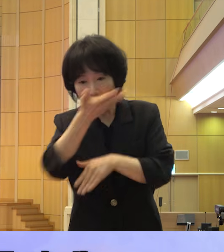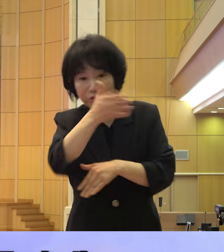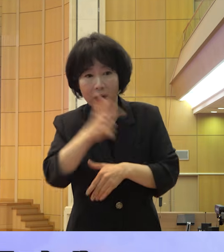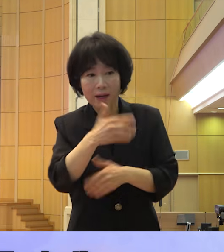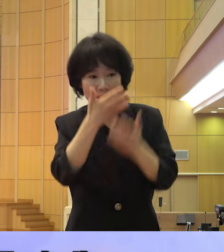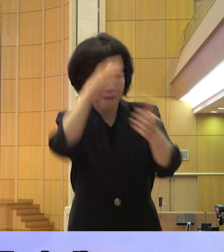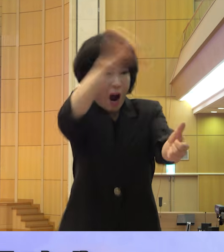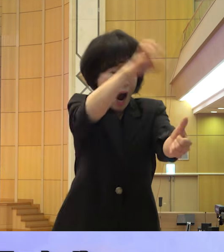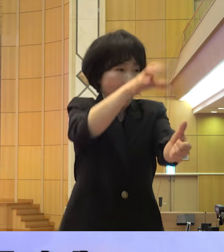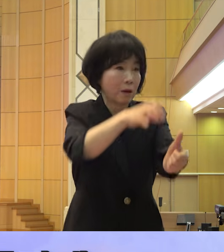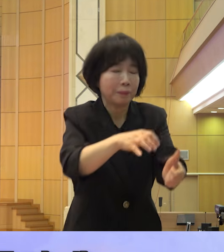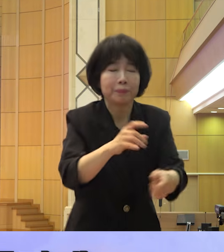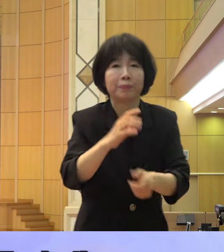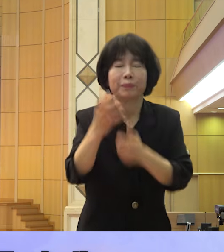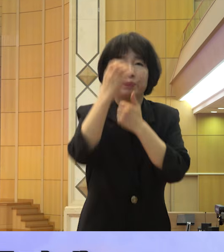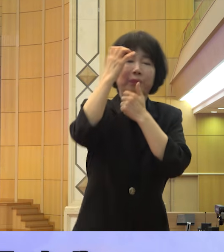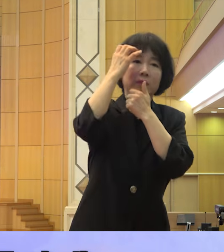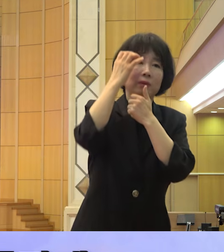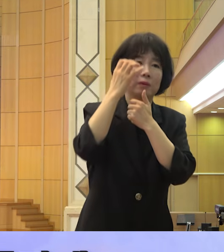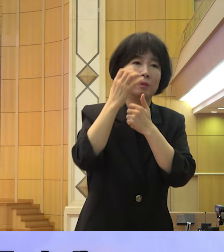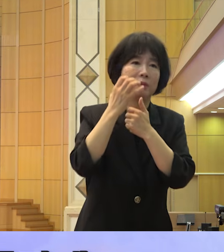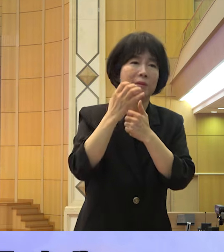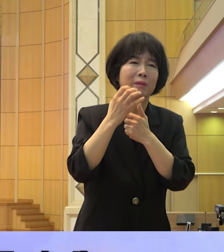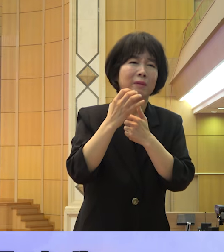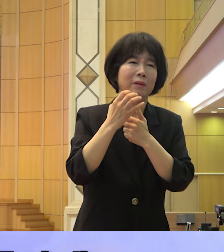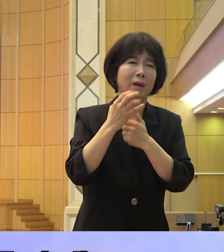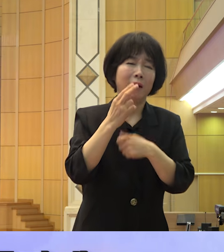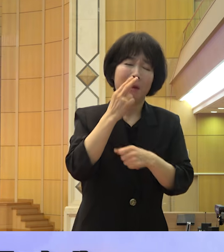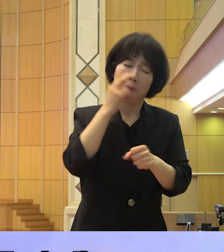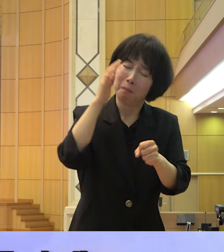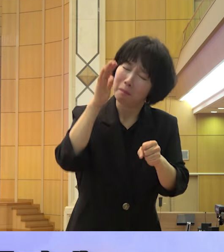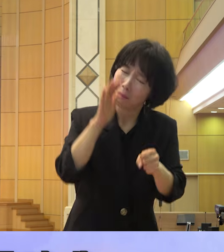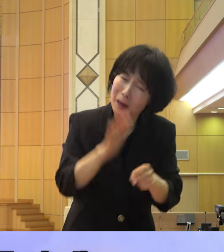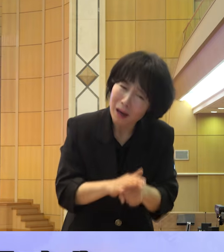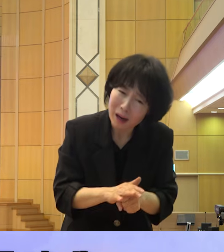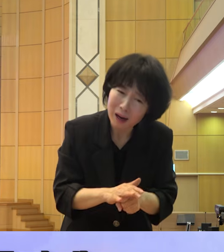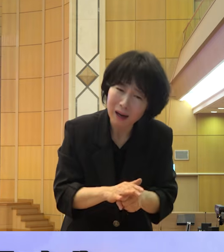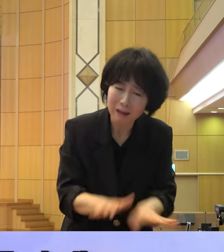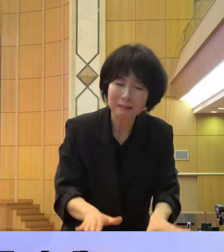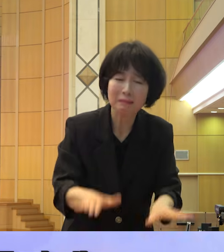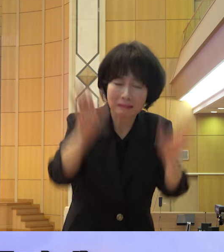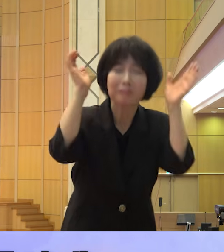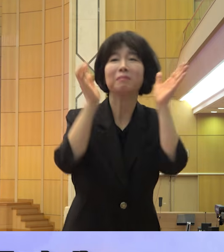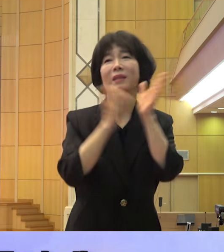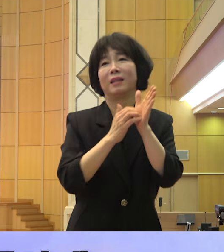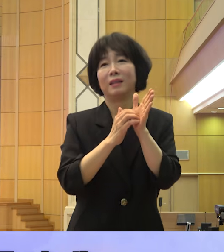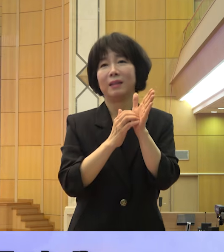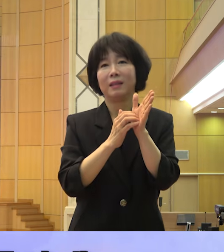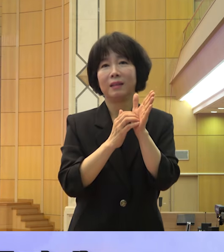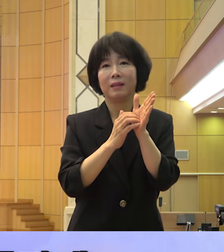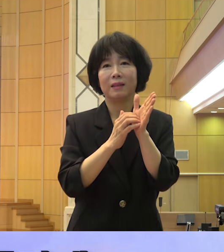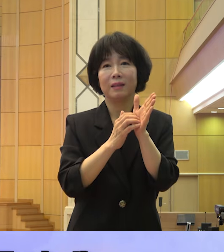발 올려놓았다고 뭐라고 또 말하는 거예요. 뭐라고 말하는 거예요. 그렇게 제가 자라왔어요.